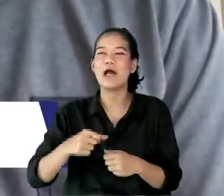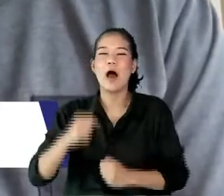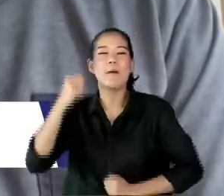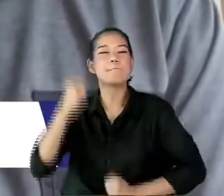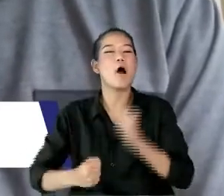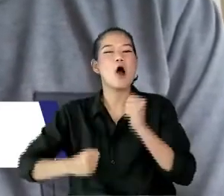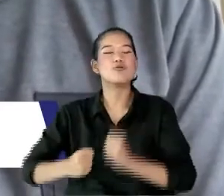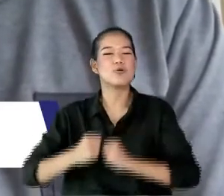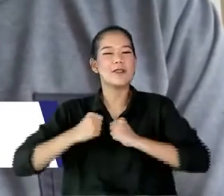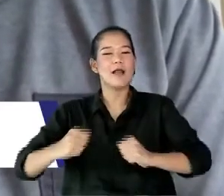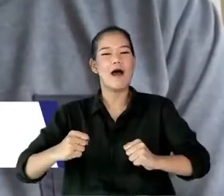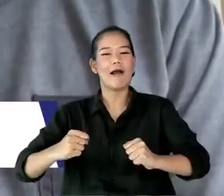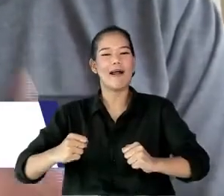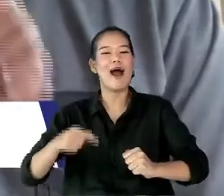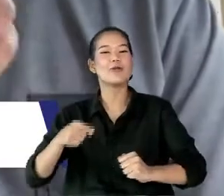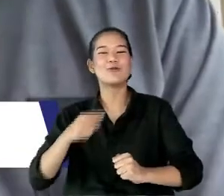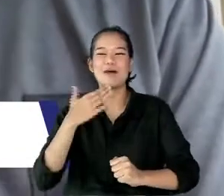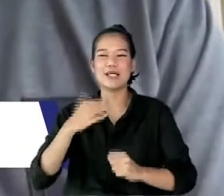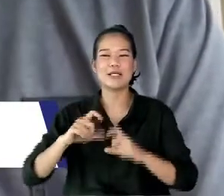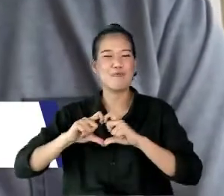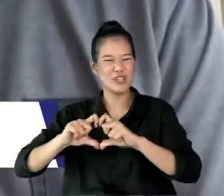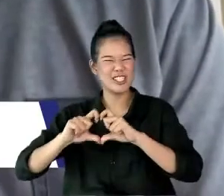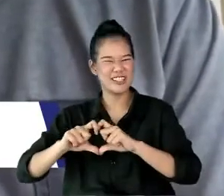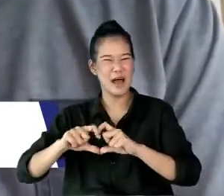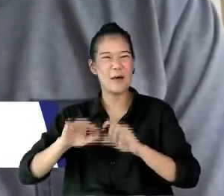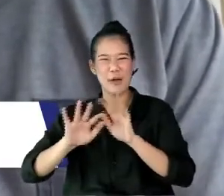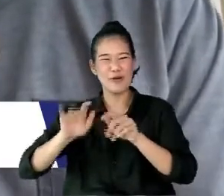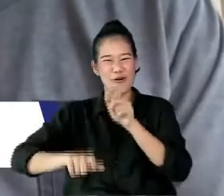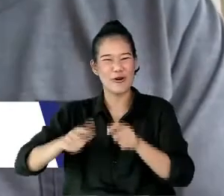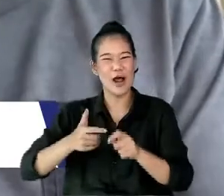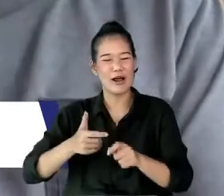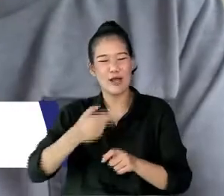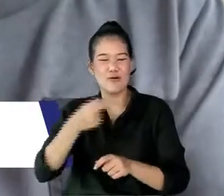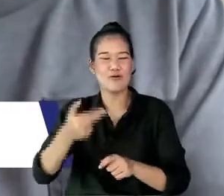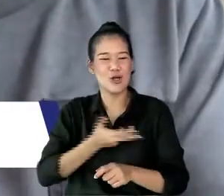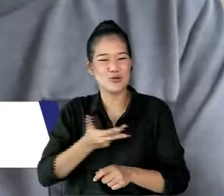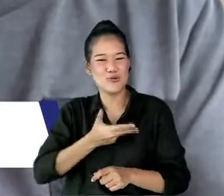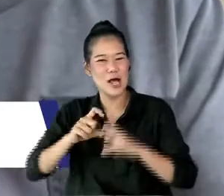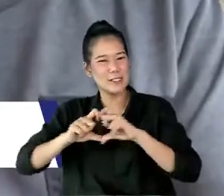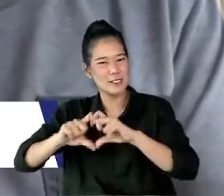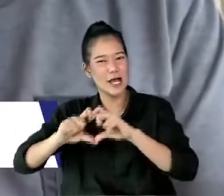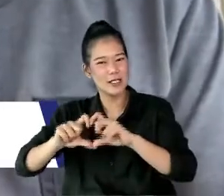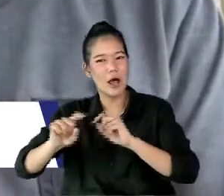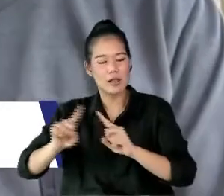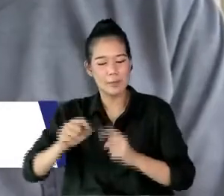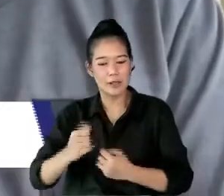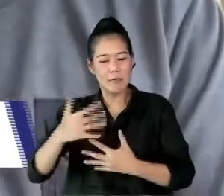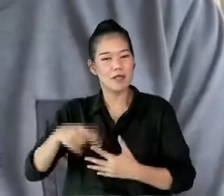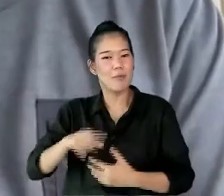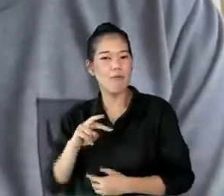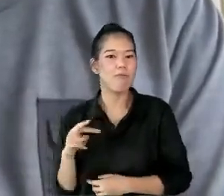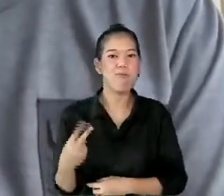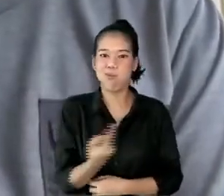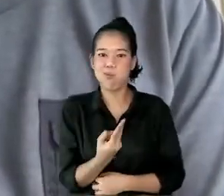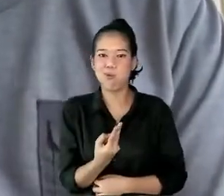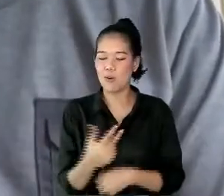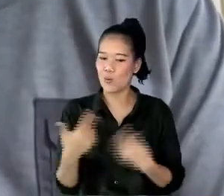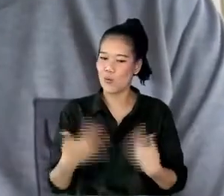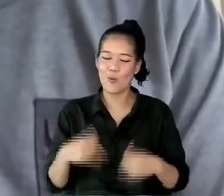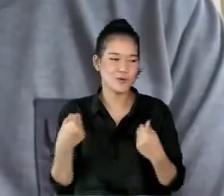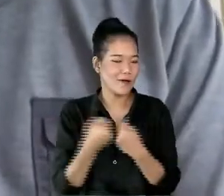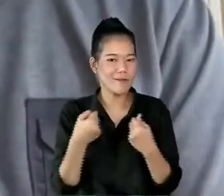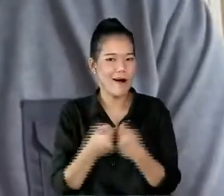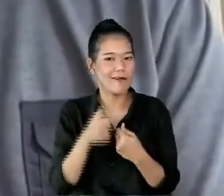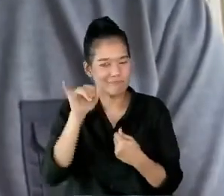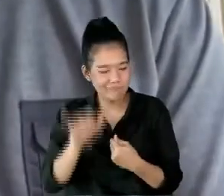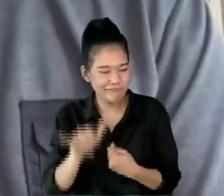biasanya kan Majuta Gentarnya buat cinta kalau lagu-laguku ya. Nah ini tiba-tiba buat ngajak orang, nah ini juga challenge banget